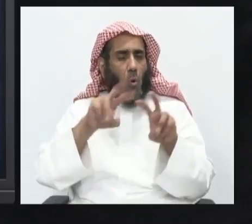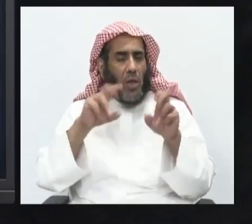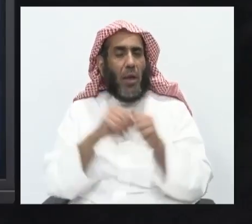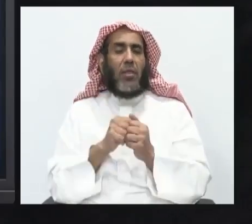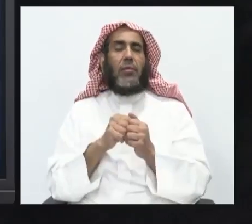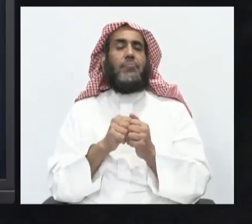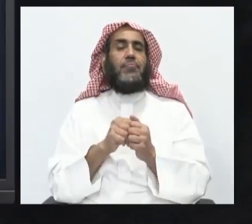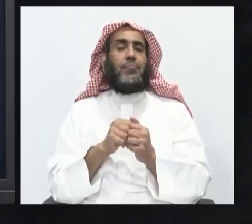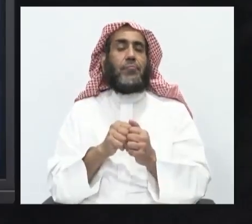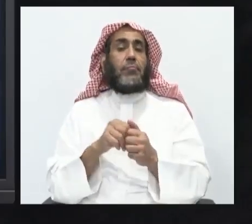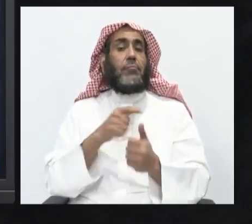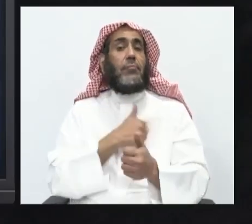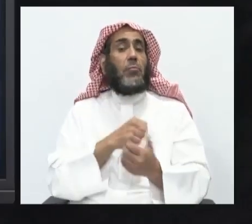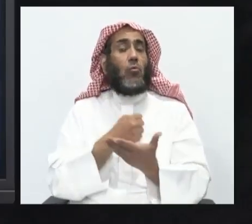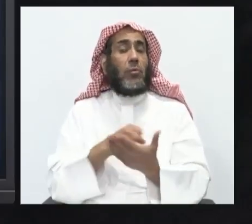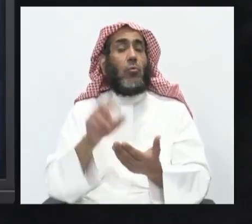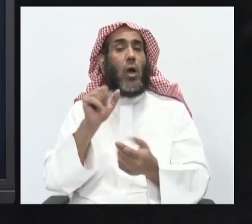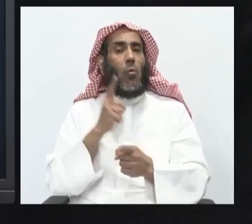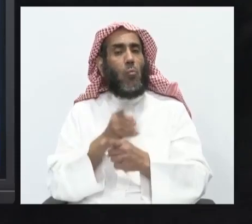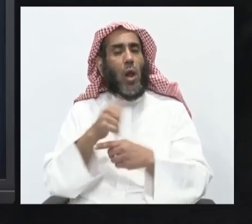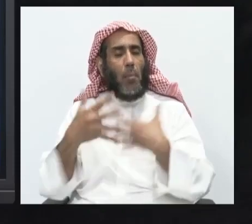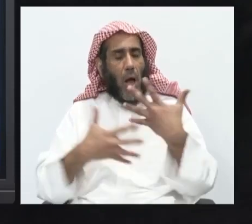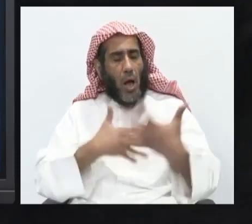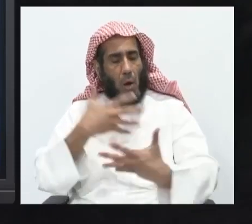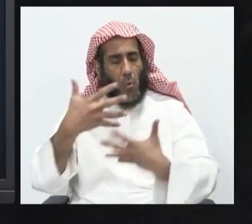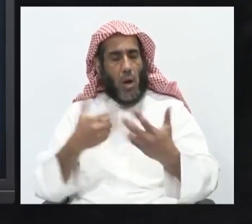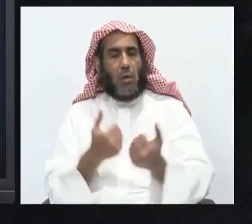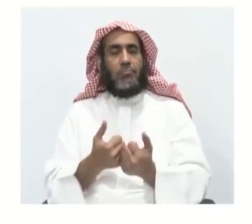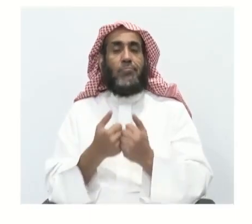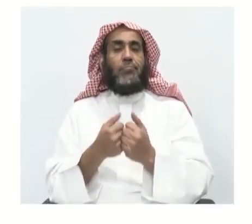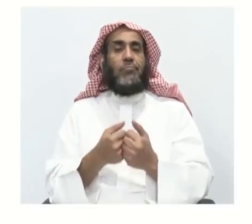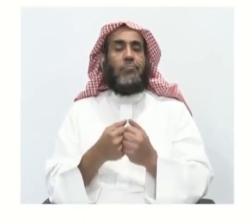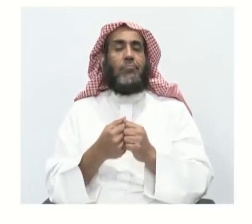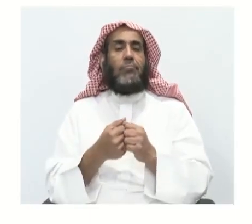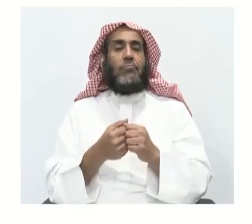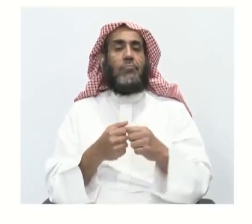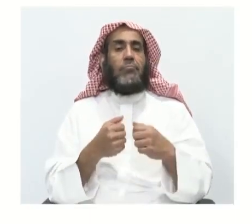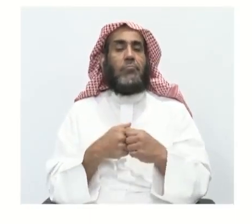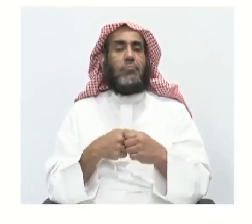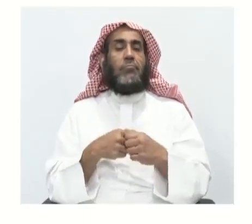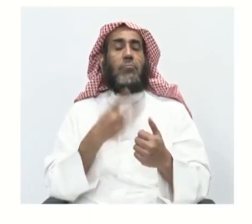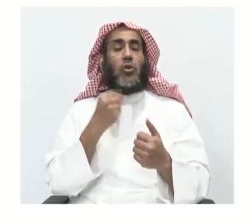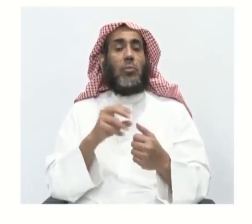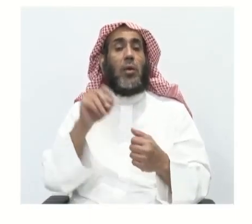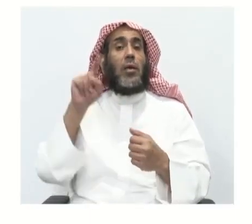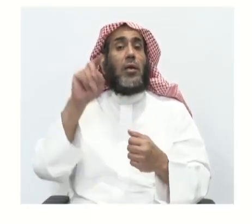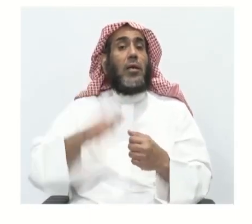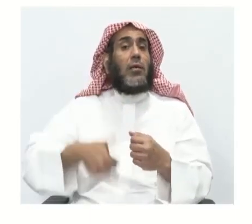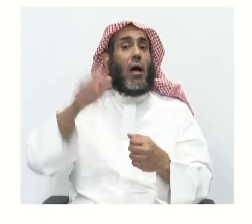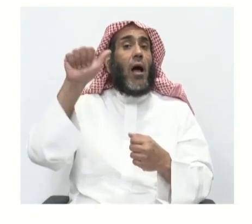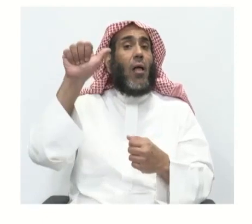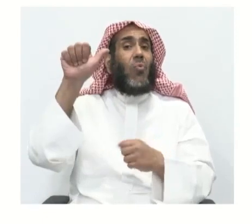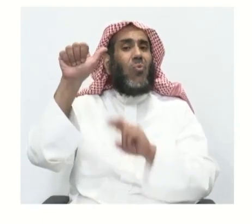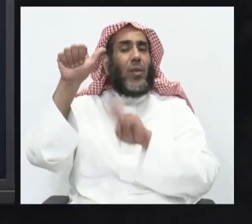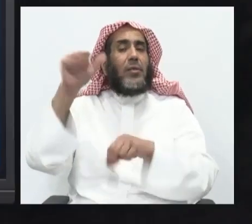ياء اسم حذفت منه يا جميل راض